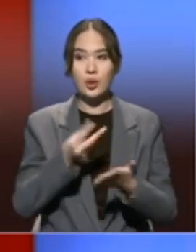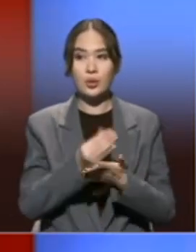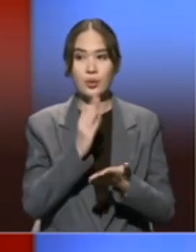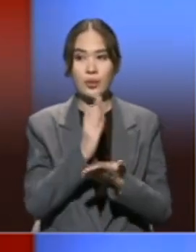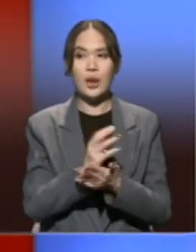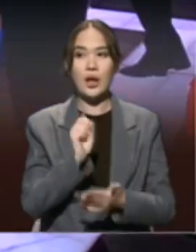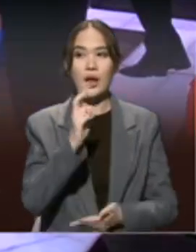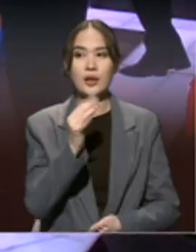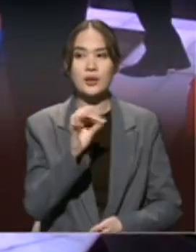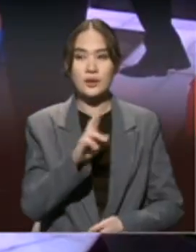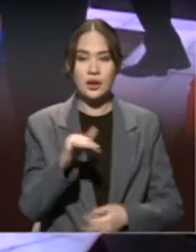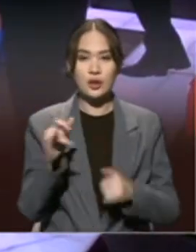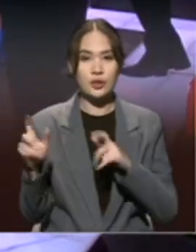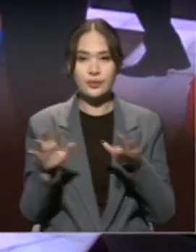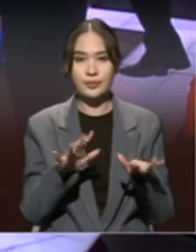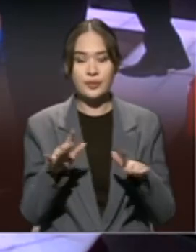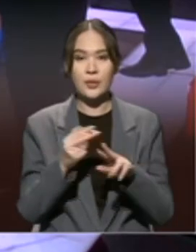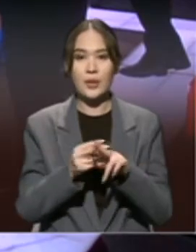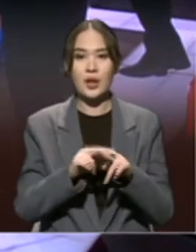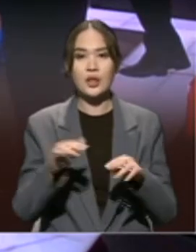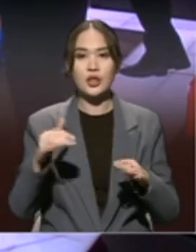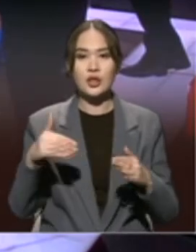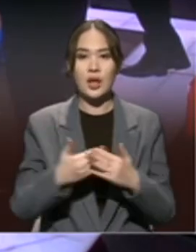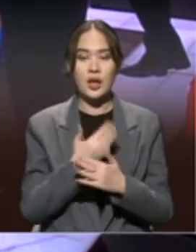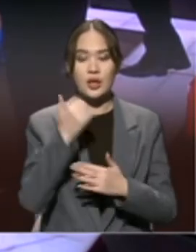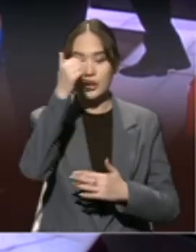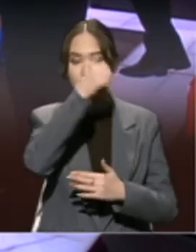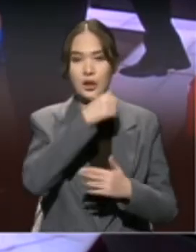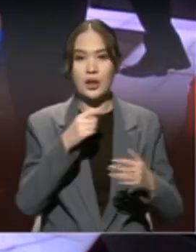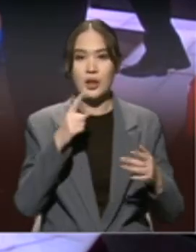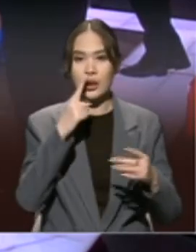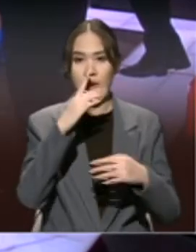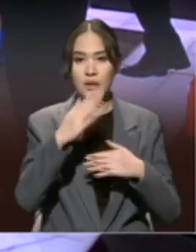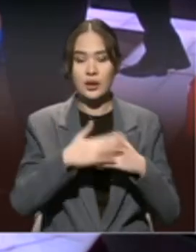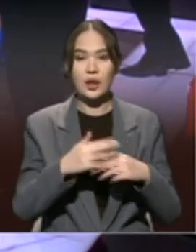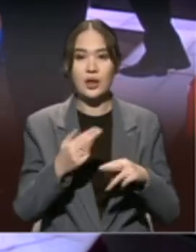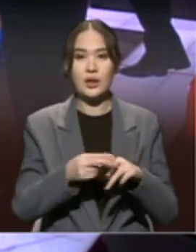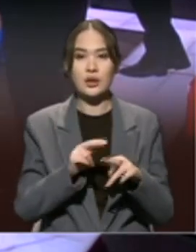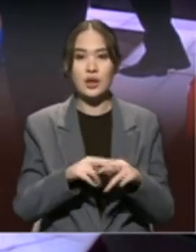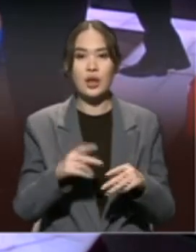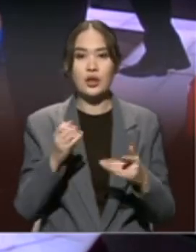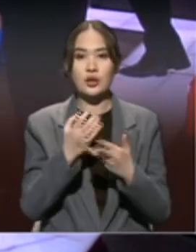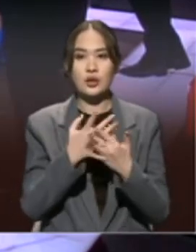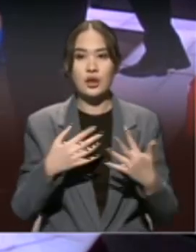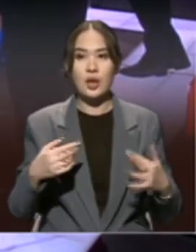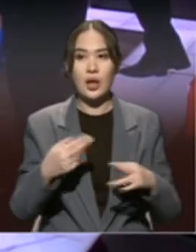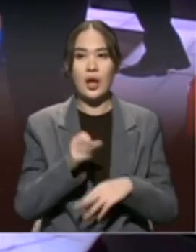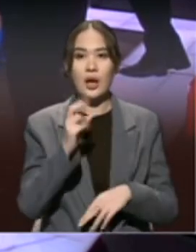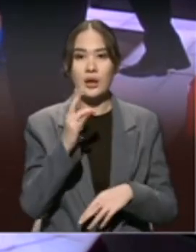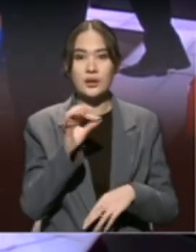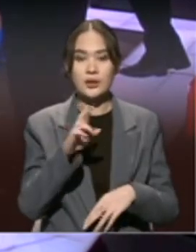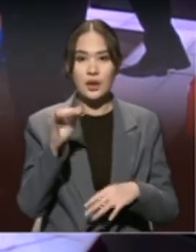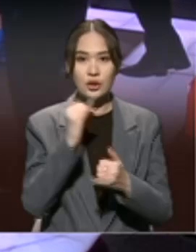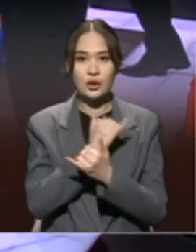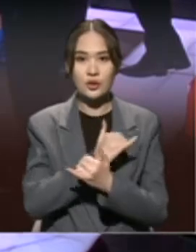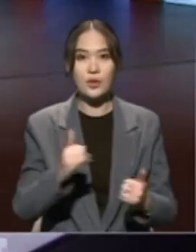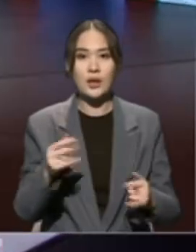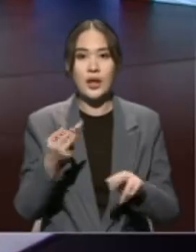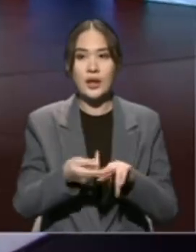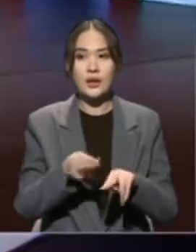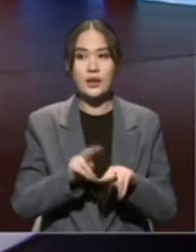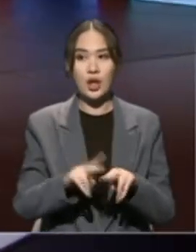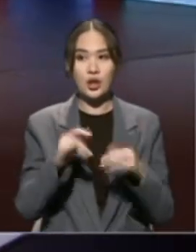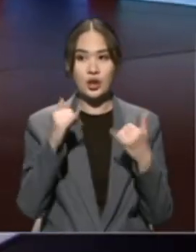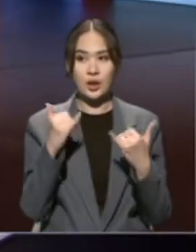Сондай акцияларын жасап жатыр. Жаңа жылға қарай, тәуелсіздік күніне қарай түрлі акцияларын ұсынып жатыр. Ол нені білдіреді?